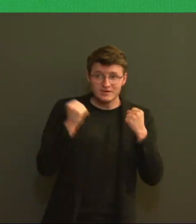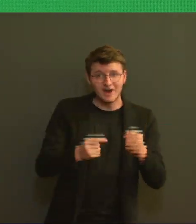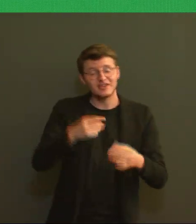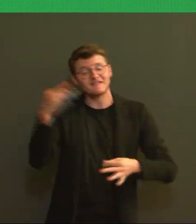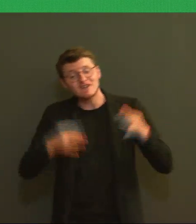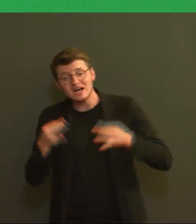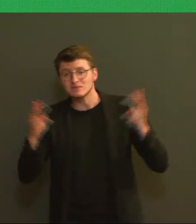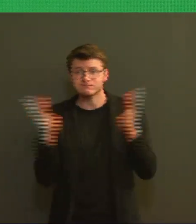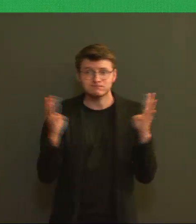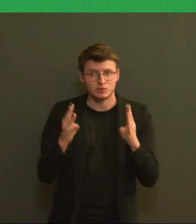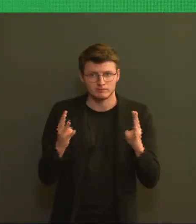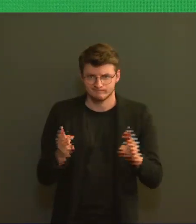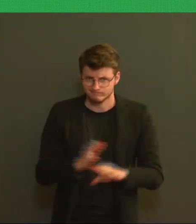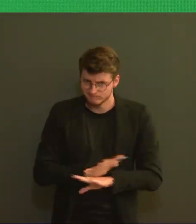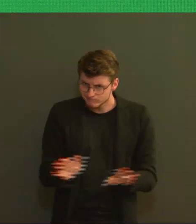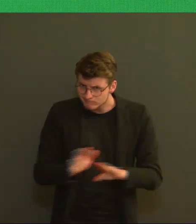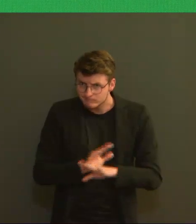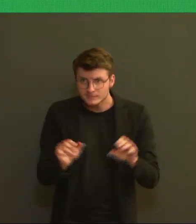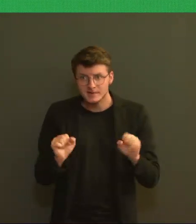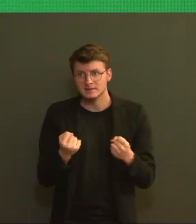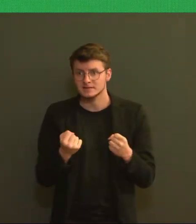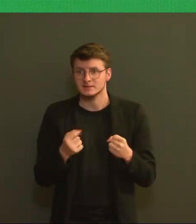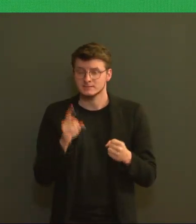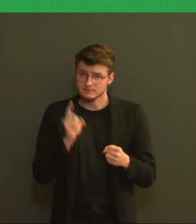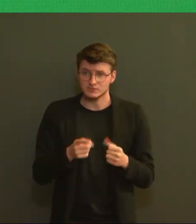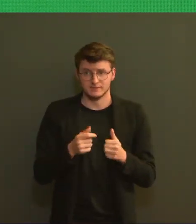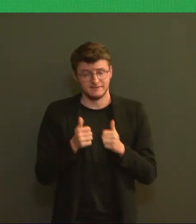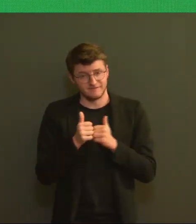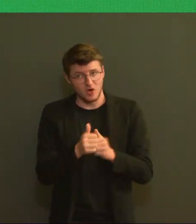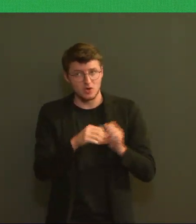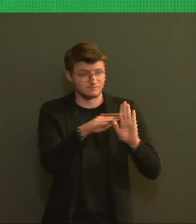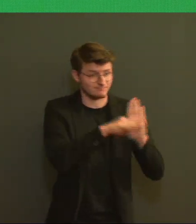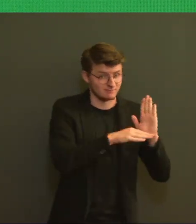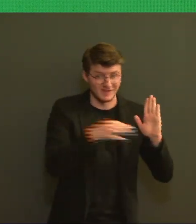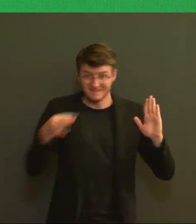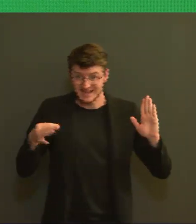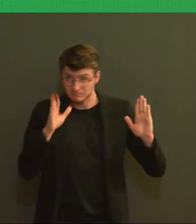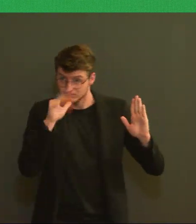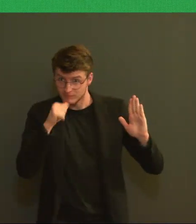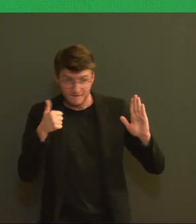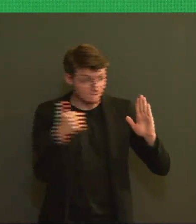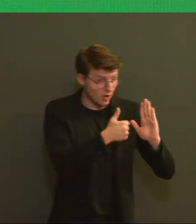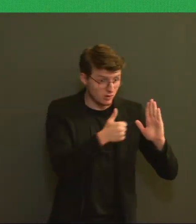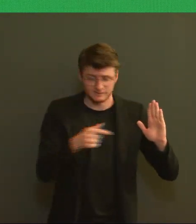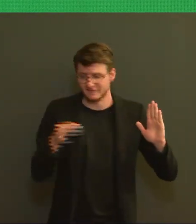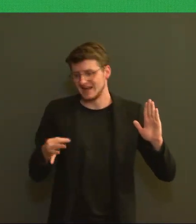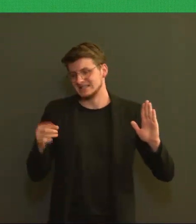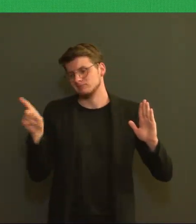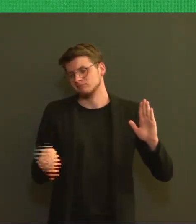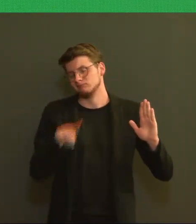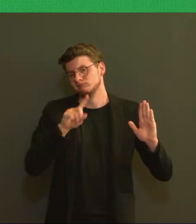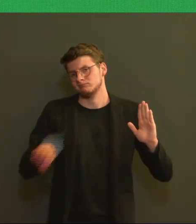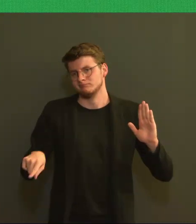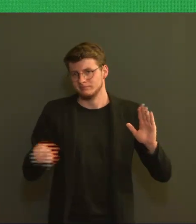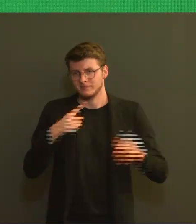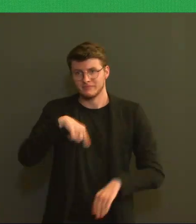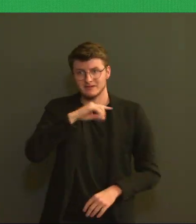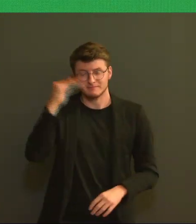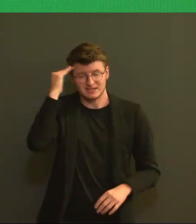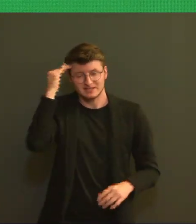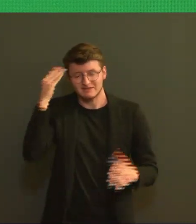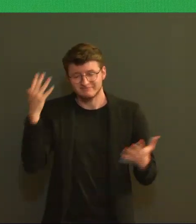gaan organiseren zonder de strikte voorwaarden te respecteren. We beseffen heel goed dat dit opnieuw een enorme teleurstelling is